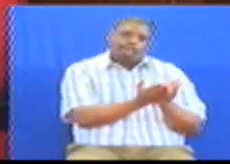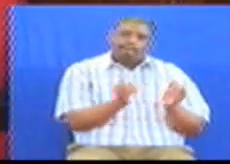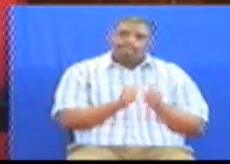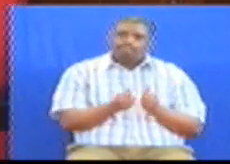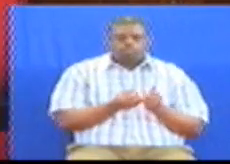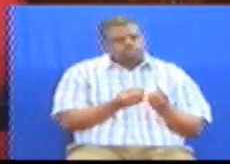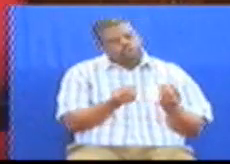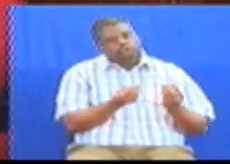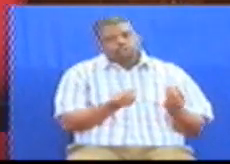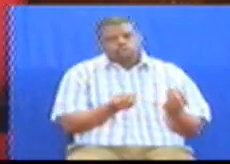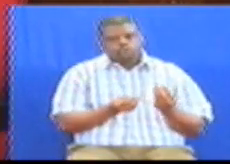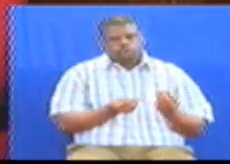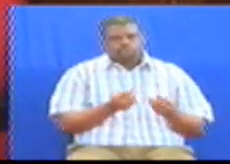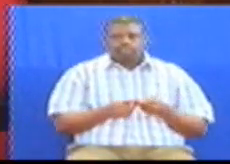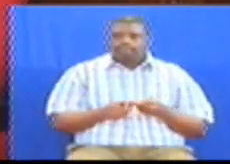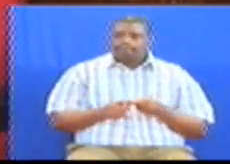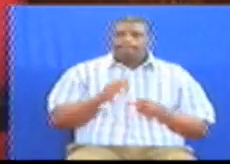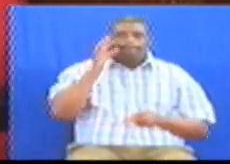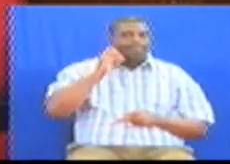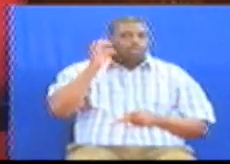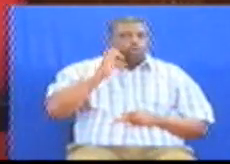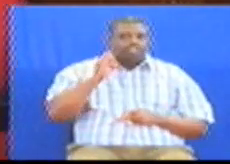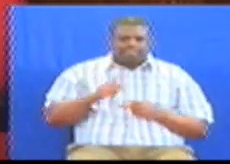Manyoni tunahitaji hospitali ya wilaya.